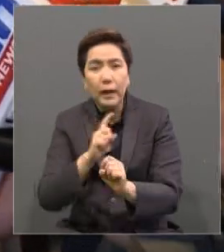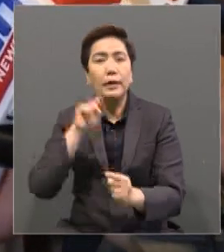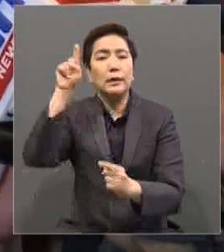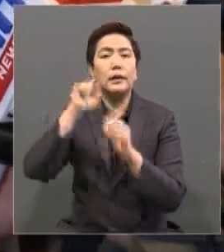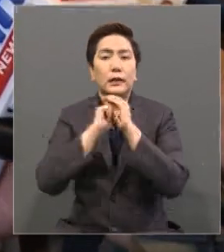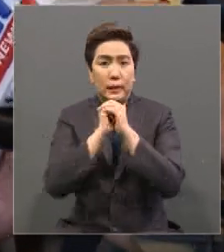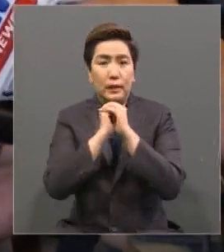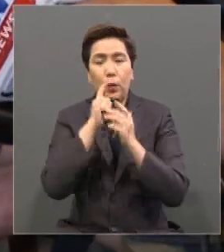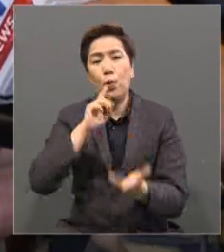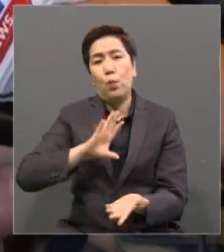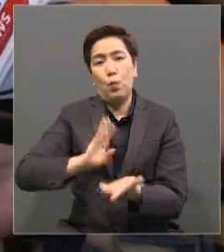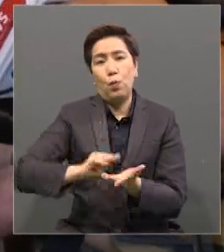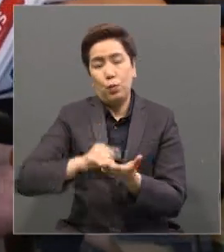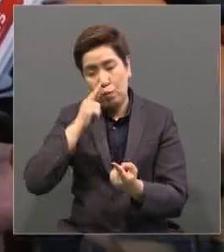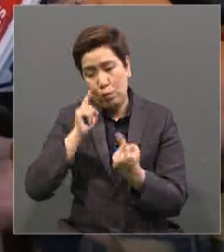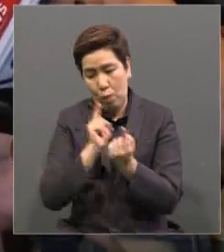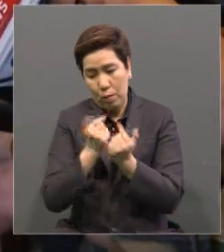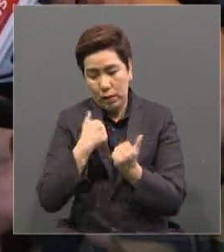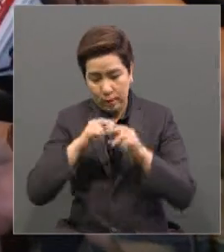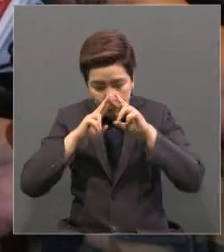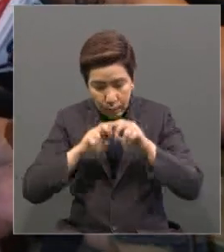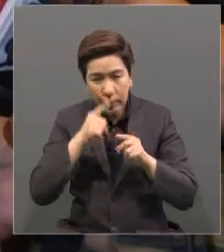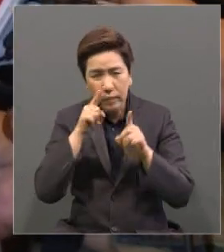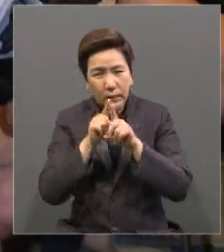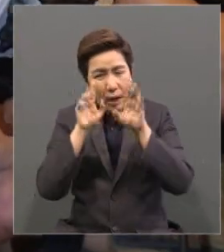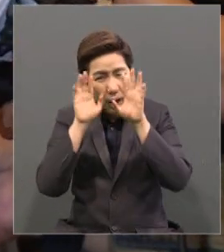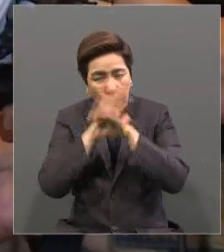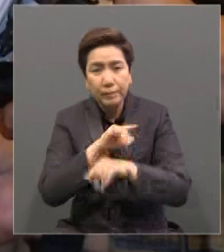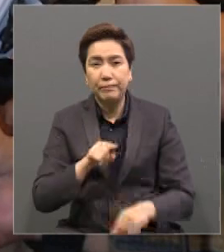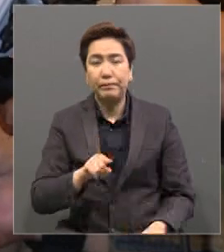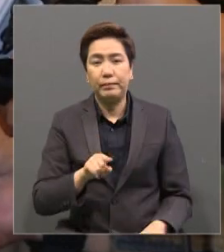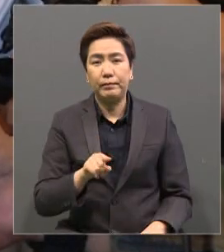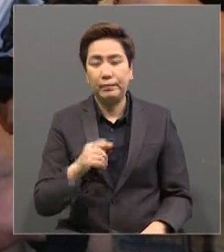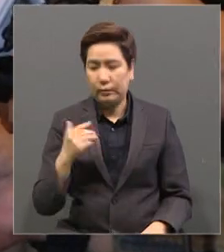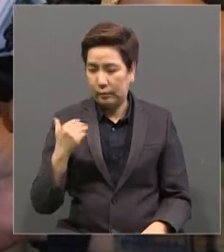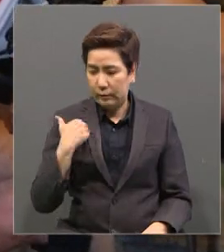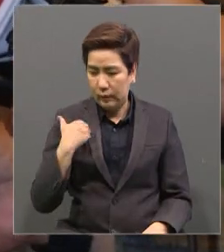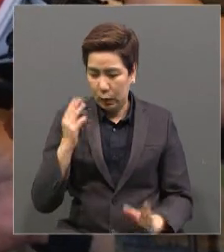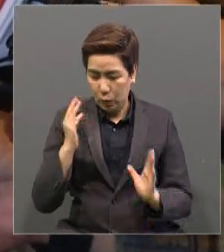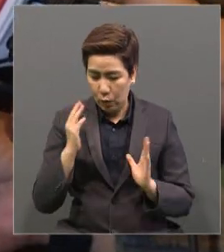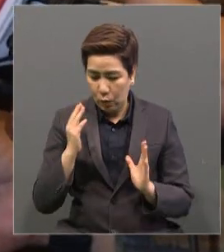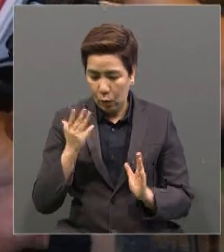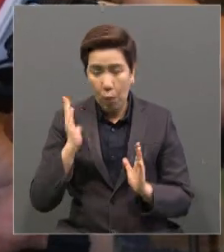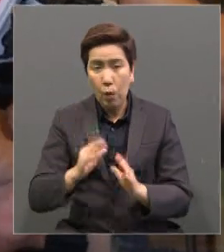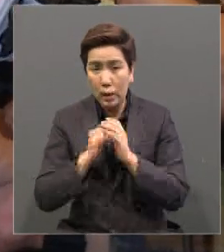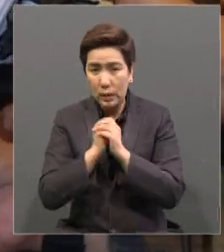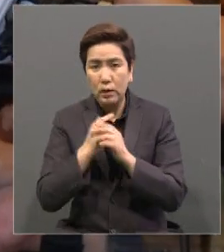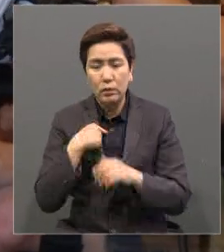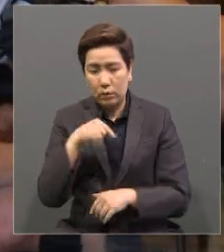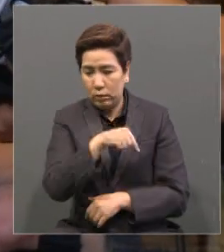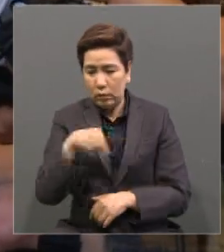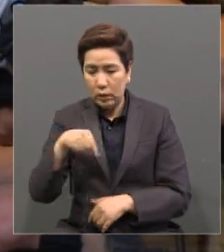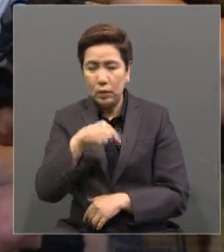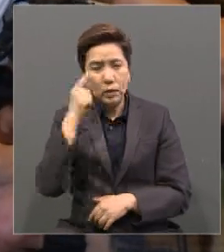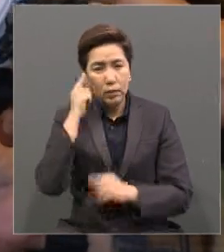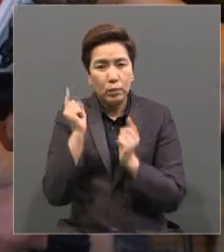ที่ได้รับข้อมูลนะครับจากการสอบสวนก็คือลักษณะอาจจะมีผู้ชาวจีนได้ชอบพอกับผู้หญิ